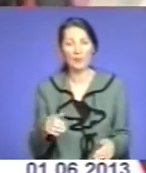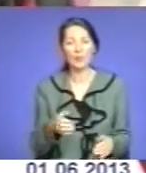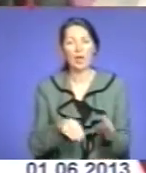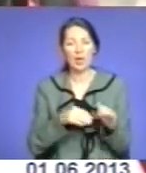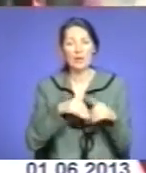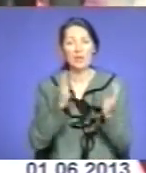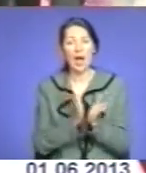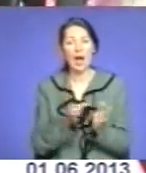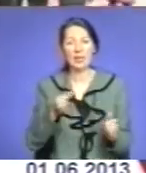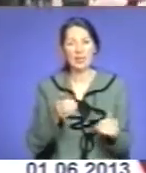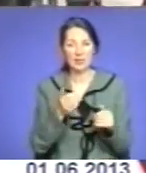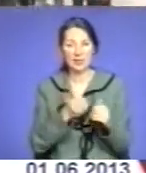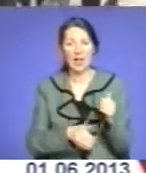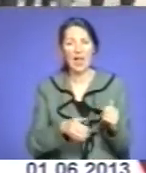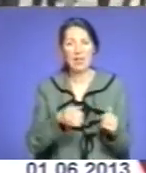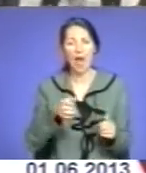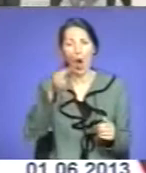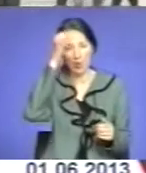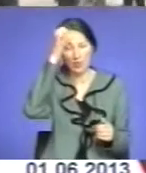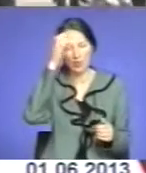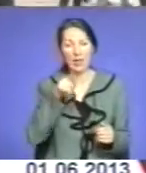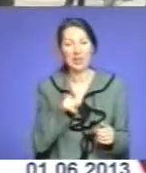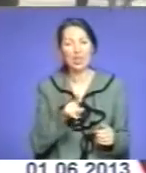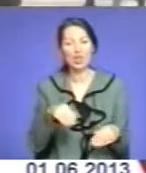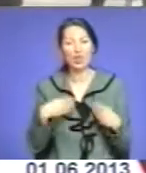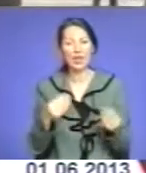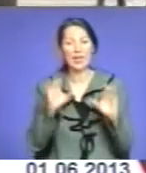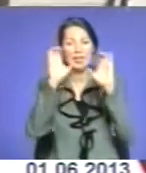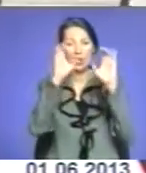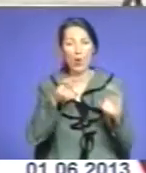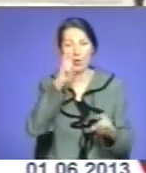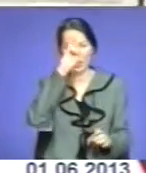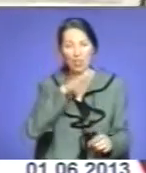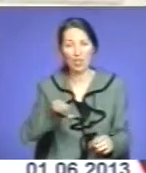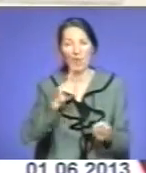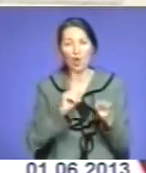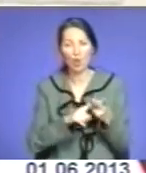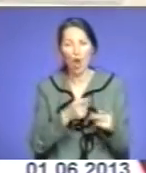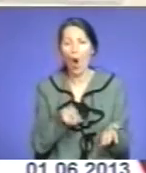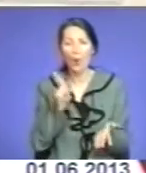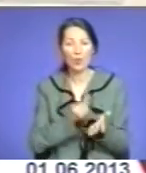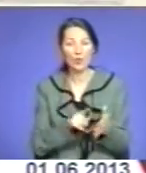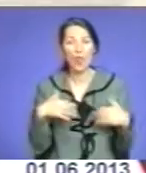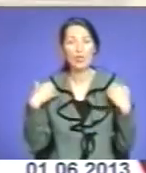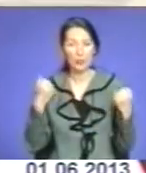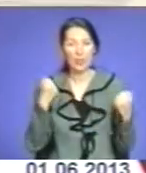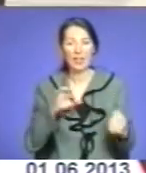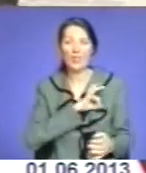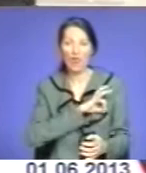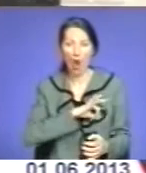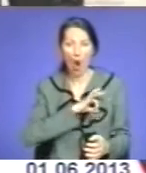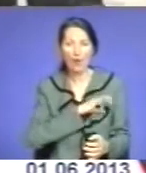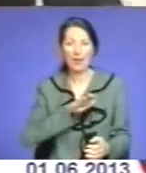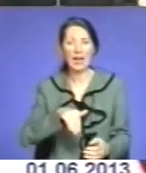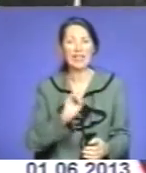вища освіта, тобто загально базове, те, що дає закон, держава. Друге – це обов'язково спортивне виховання. Нехай дитина вибере